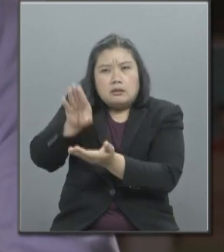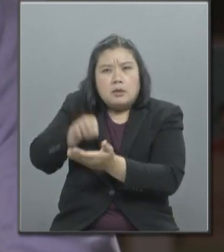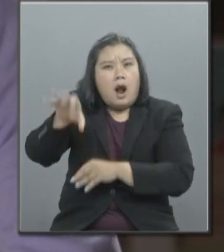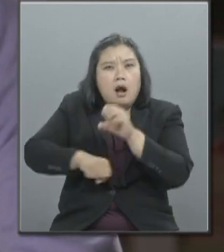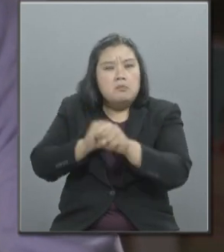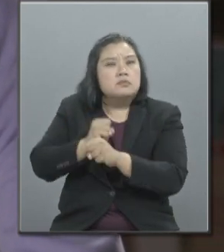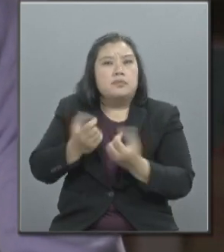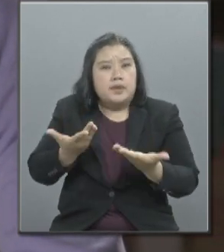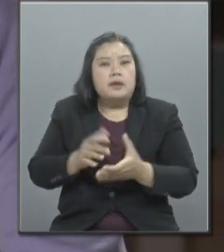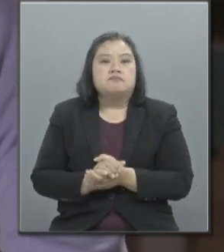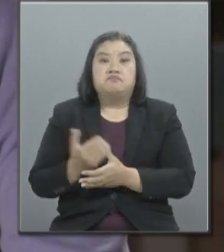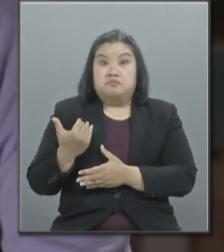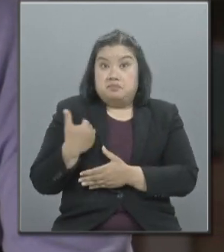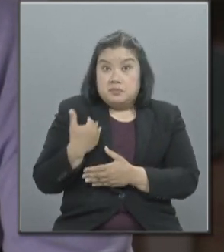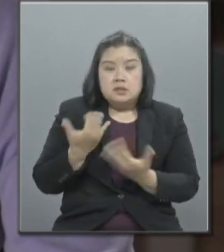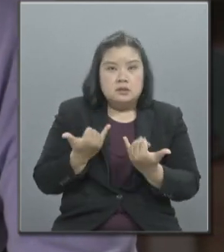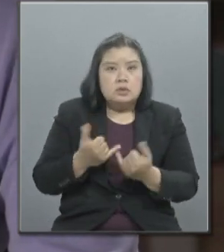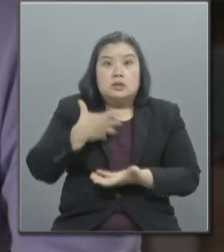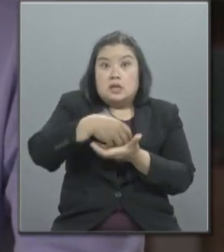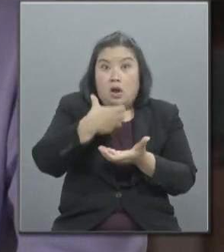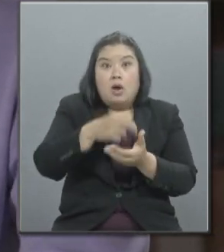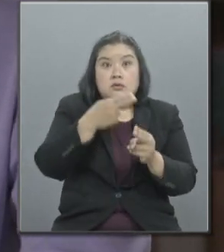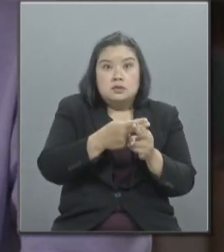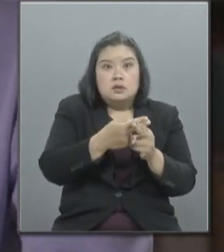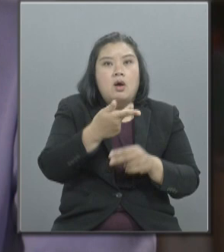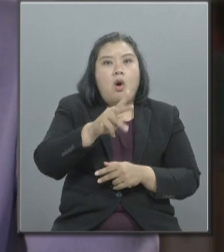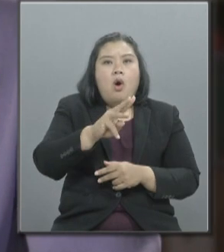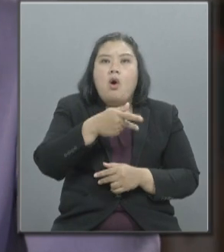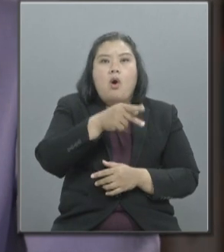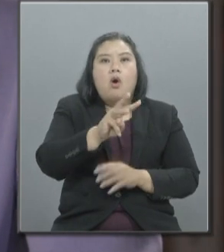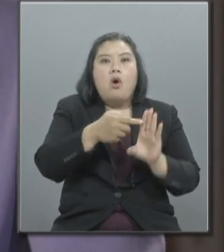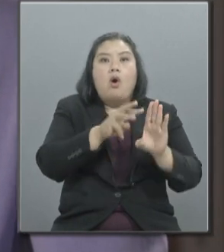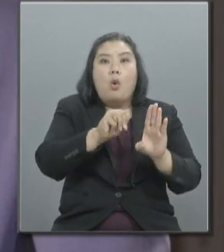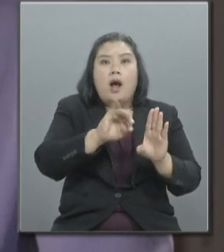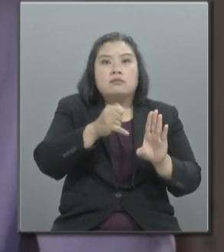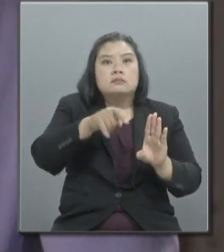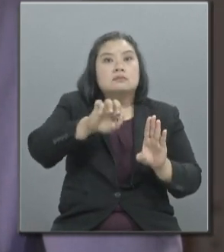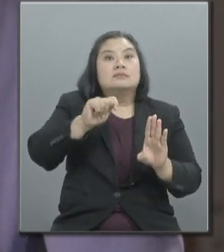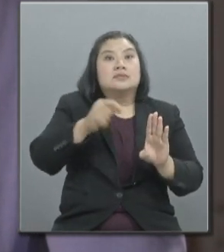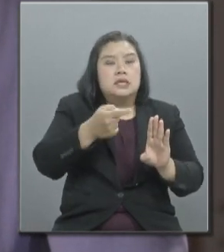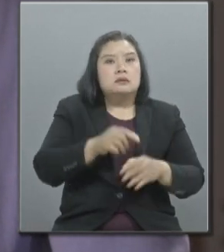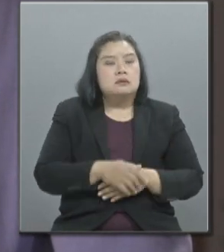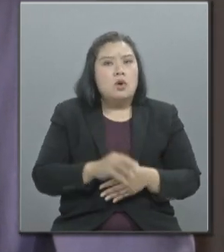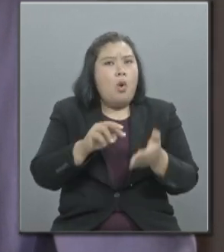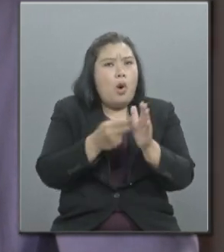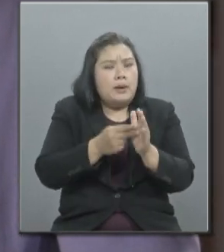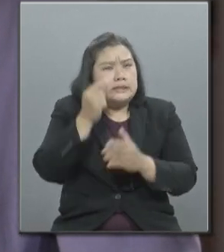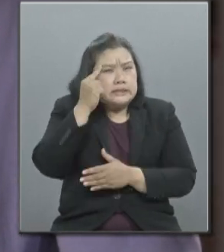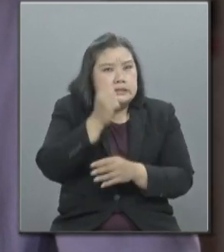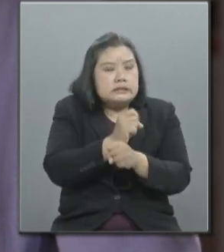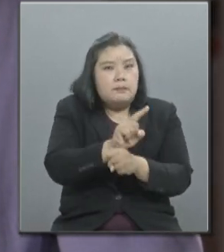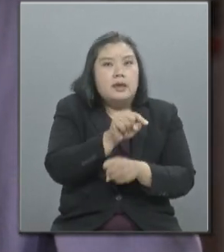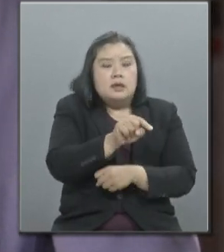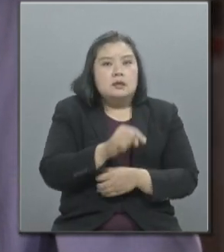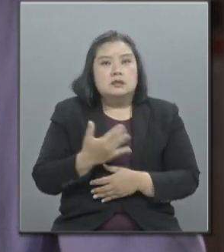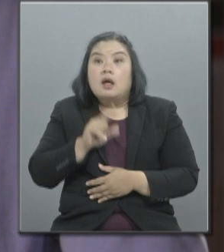ที่รายการความจริงไม่ตายมีการนำมาเสนอนะคะทำให้คุณผู้ชมมีการแลกเปลี่ยนแล้วก็พูดคุยกันอยากจะรู้ว่าทีมงานมีการคัดสร